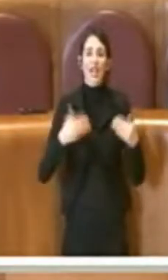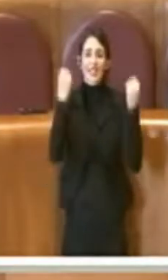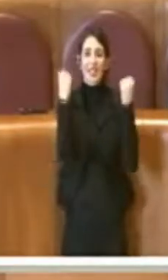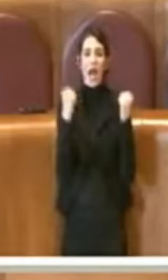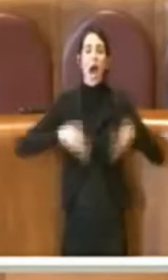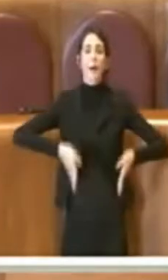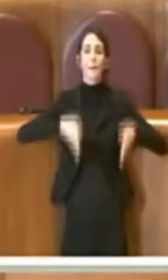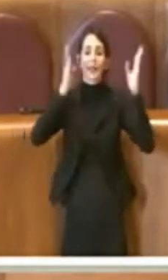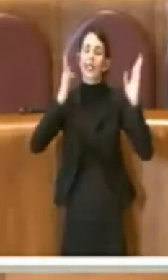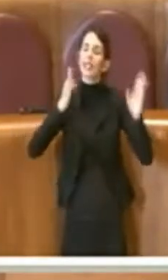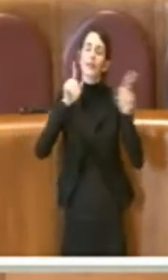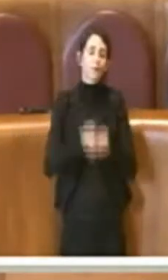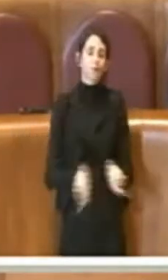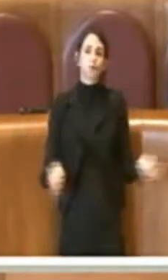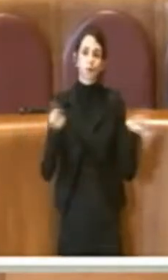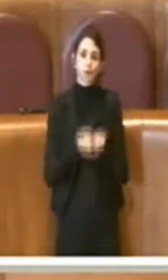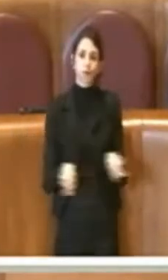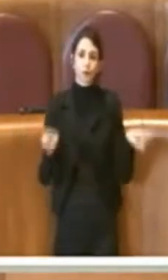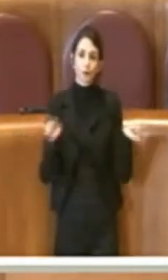quote con cui da dare